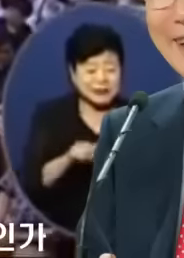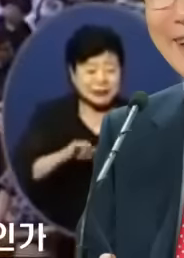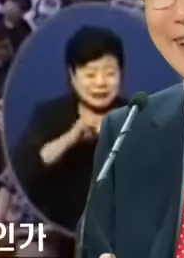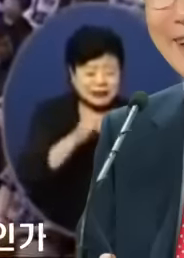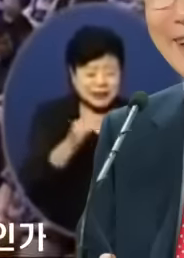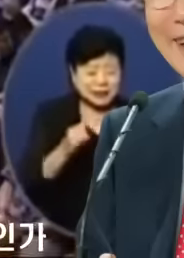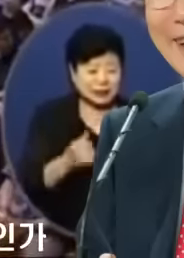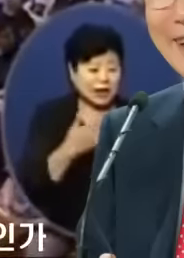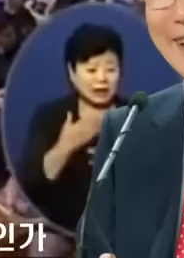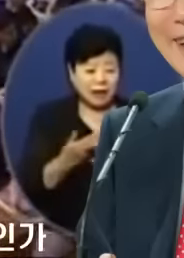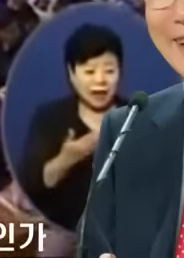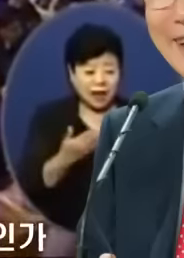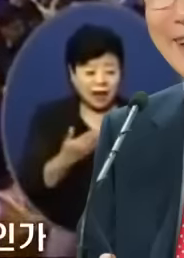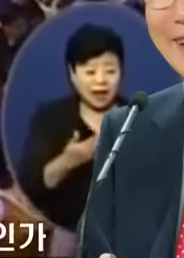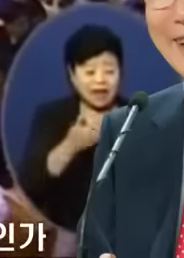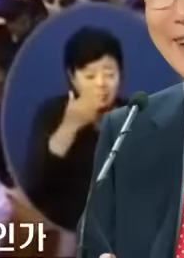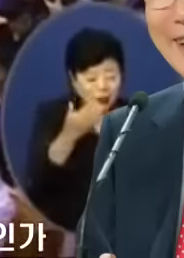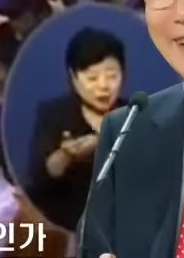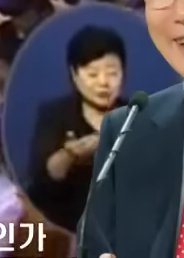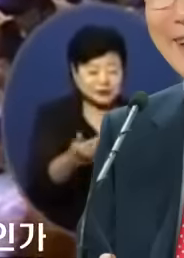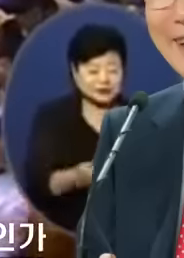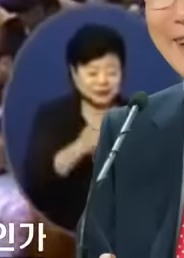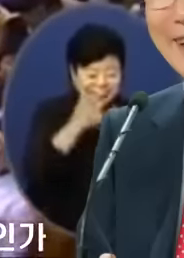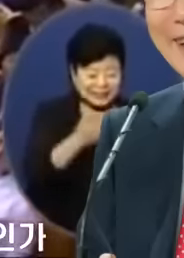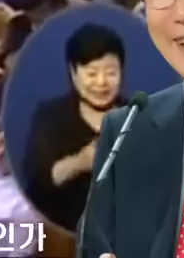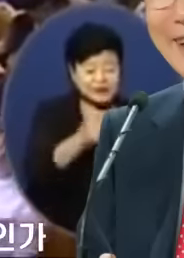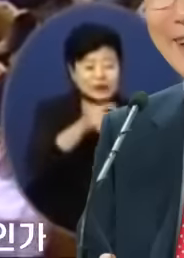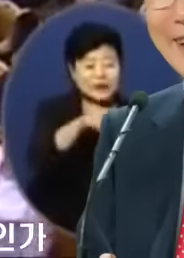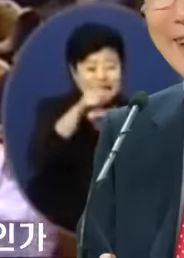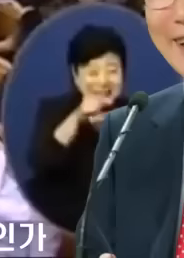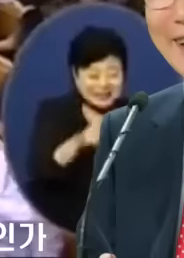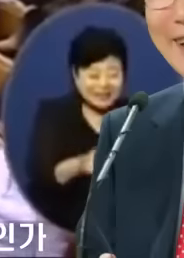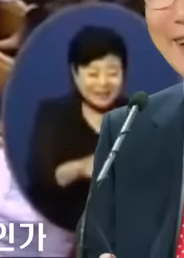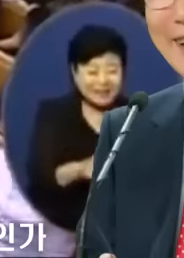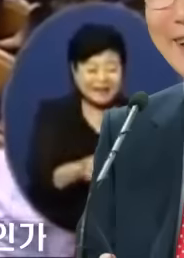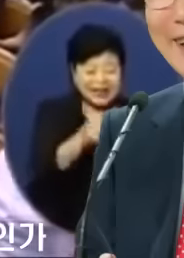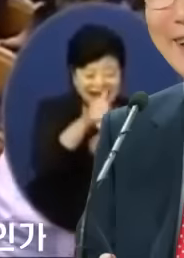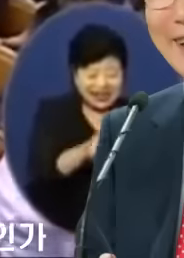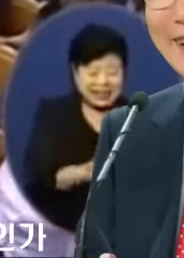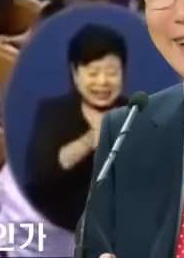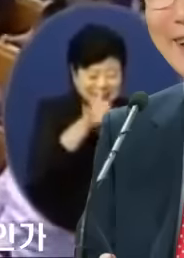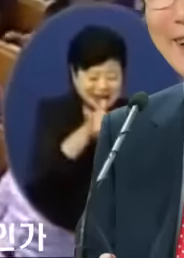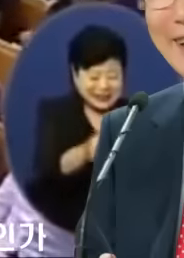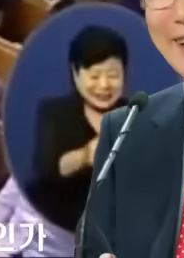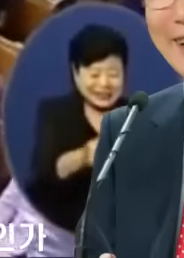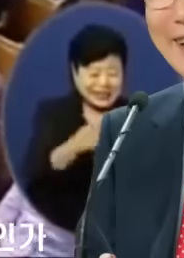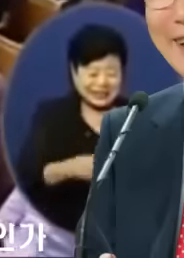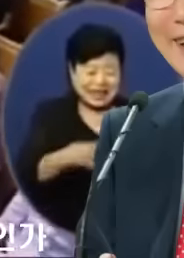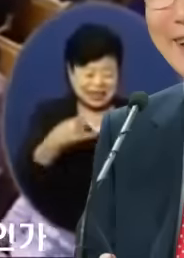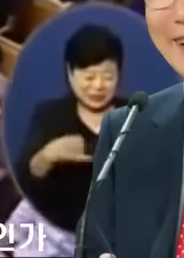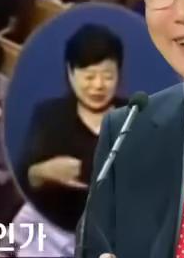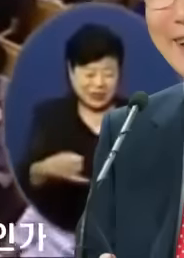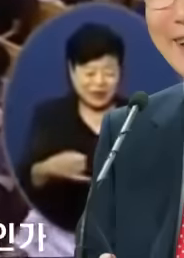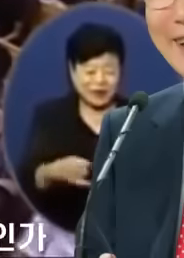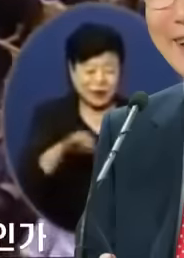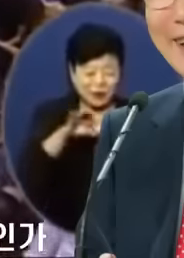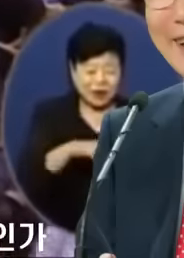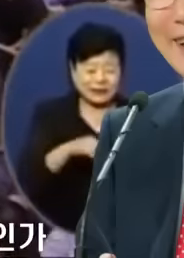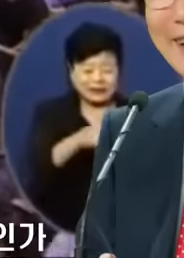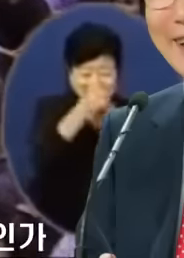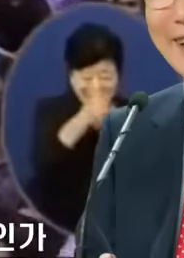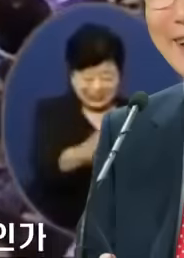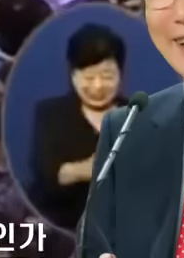세상 사람과 다릅니다. 여러분은 예수 그리스도 안에서 하나님의 자녀로